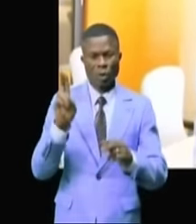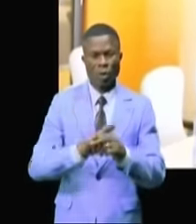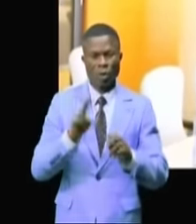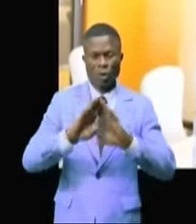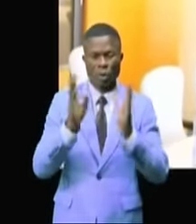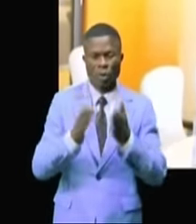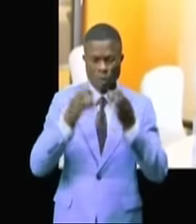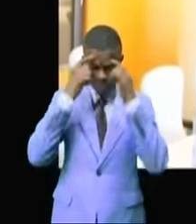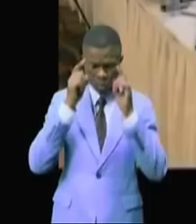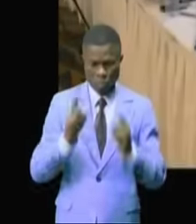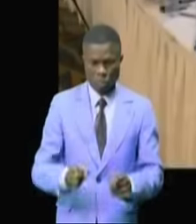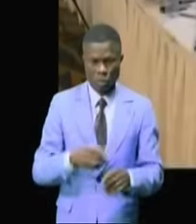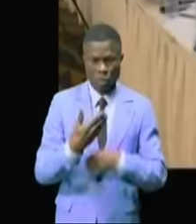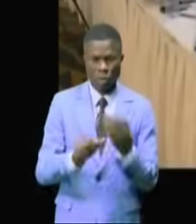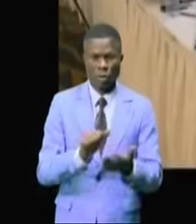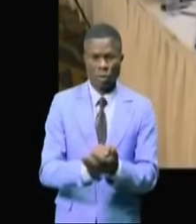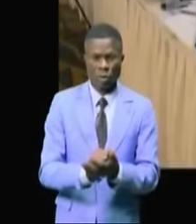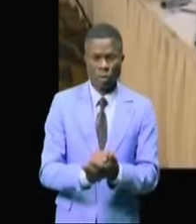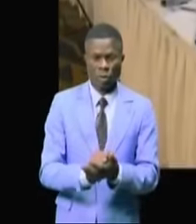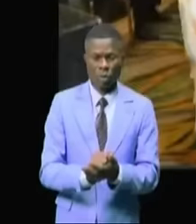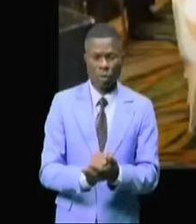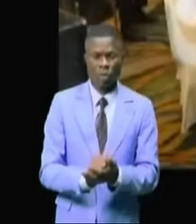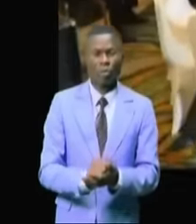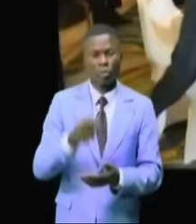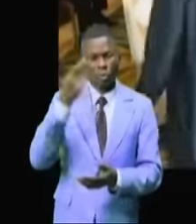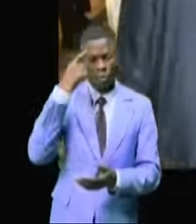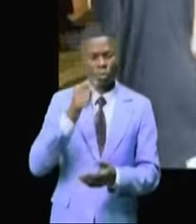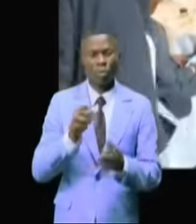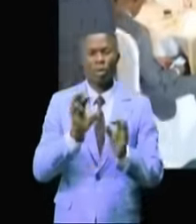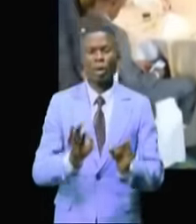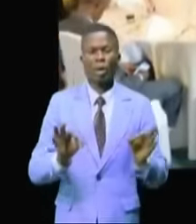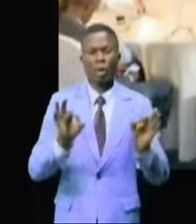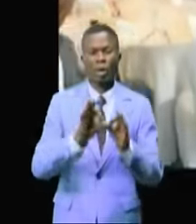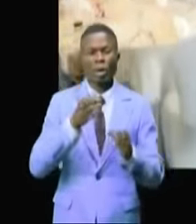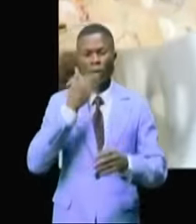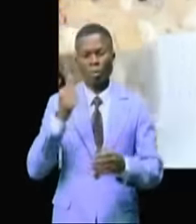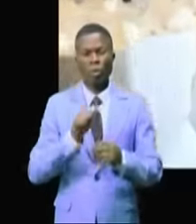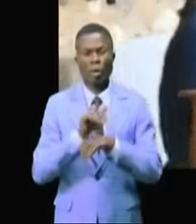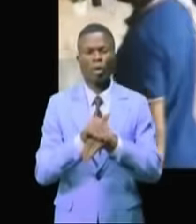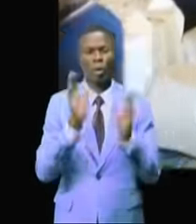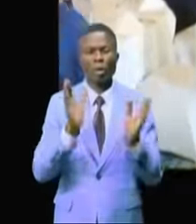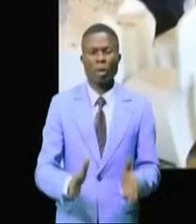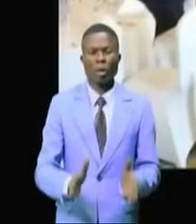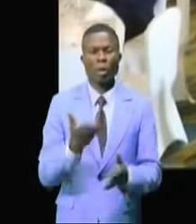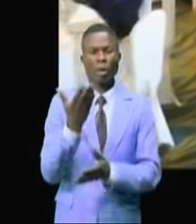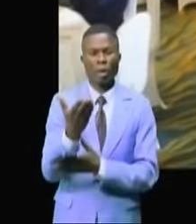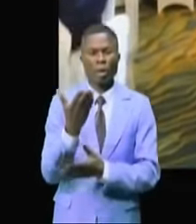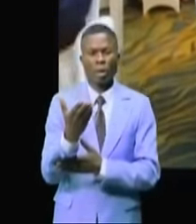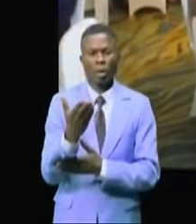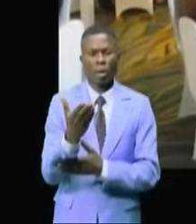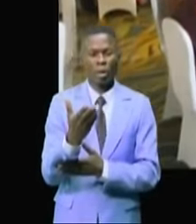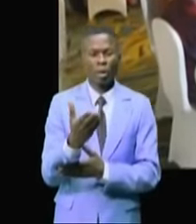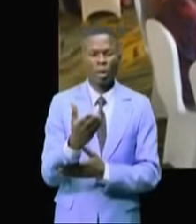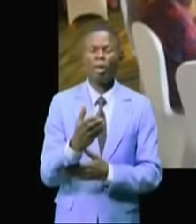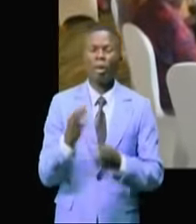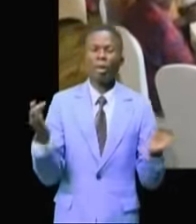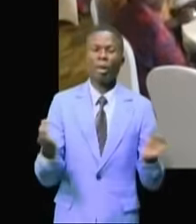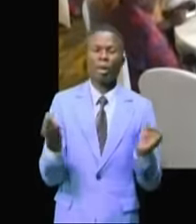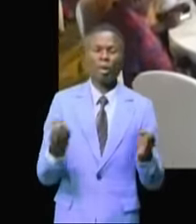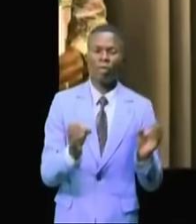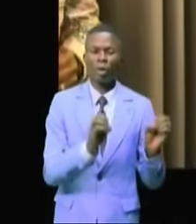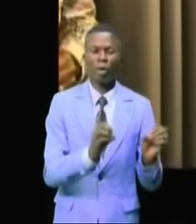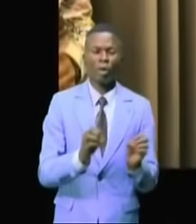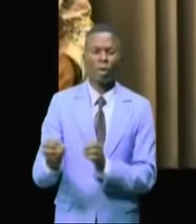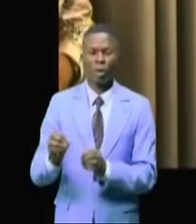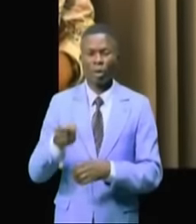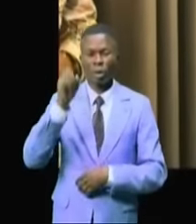les résolutions qui ont été prises. Pour joindre l'utile à l'agréable, les participants ont été conviés à un dîner de gala organisé par